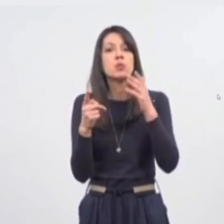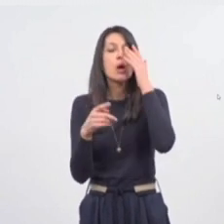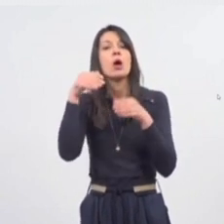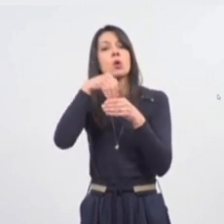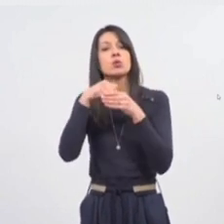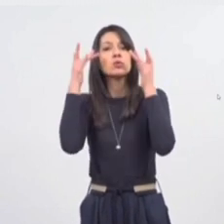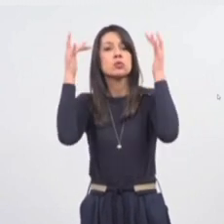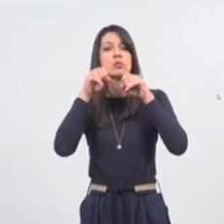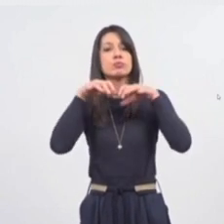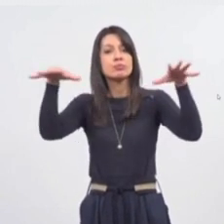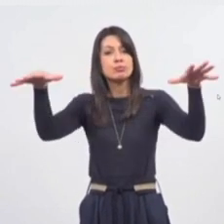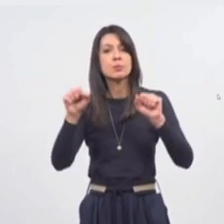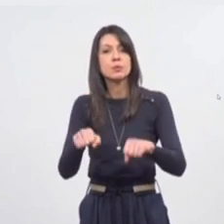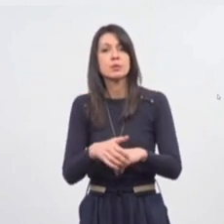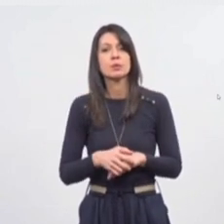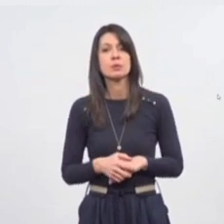culturels.